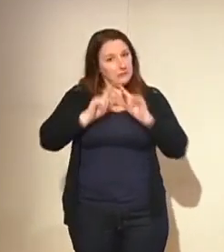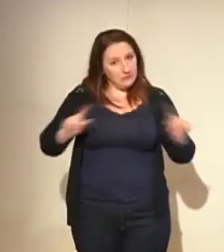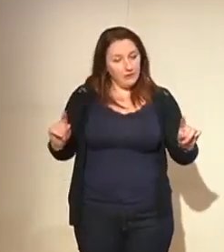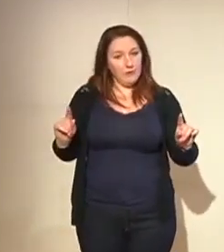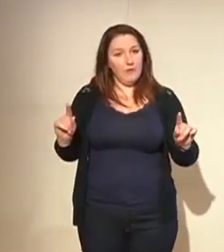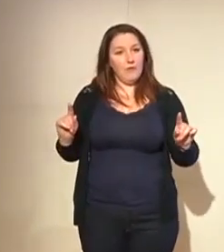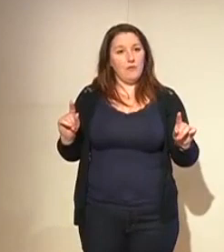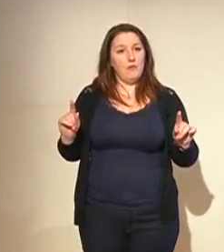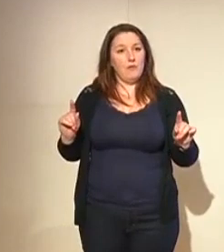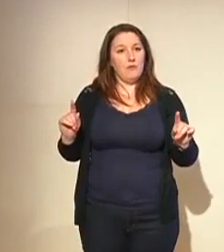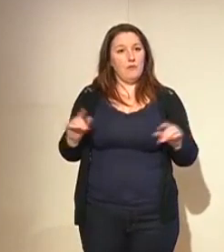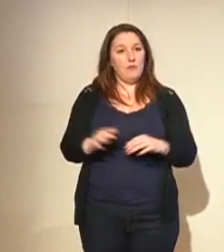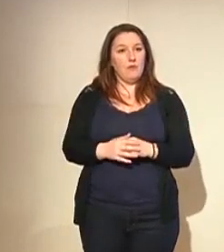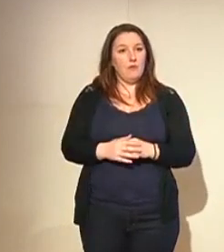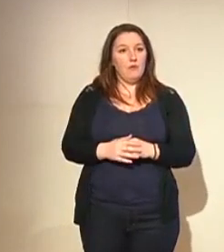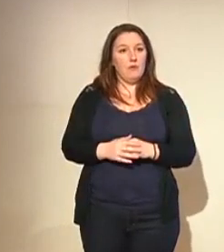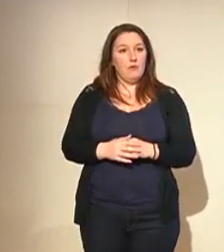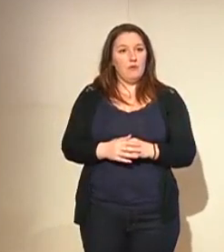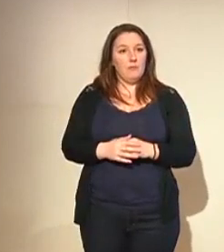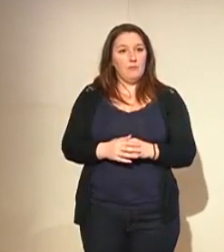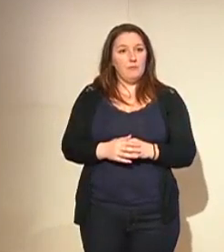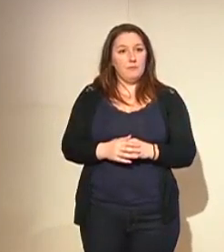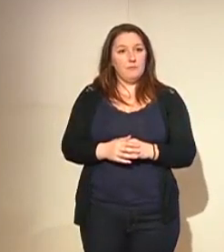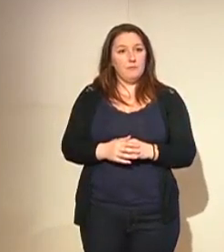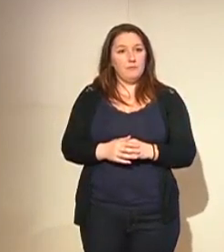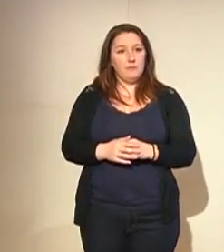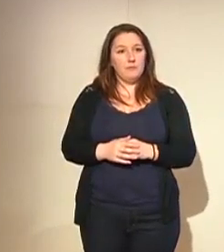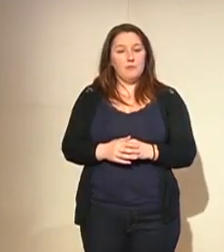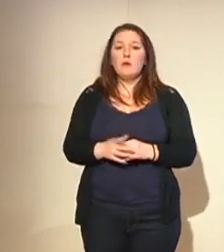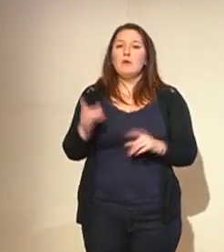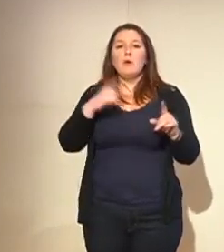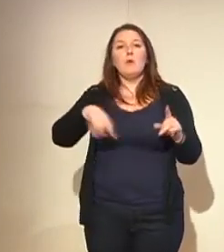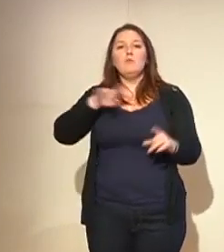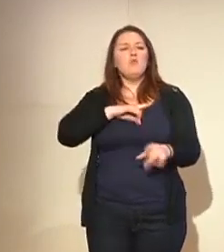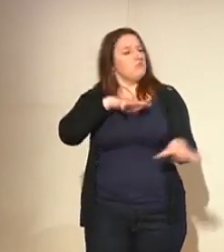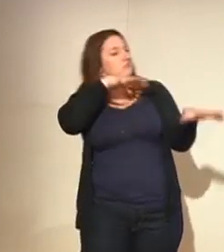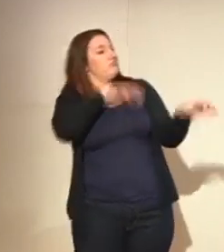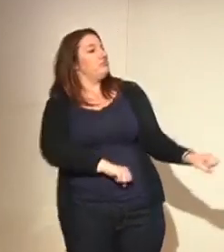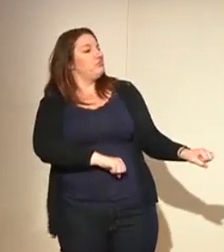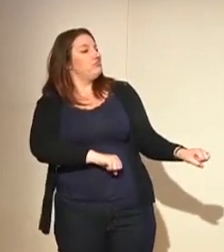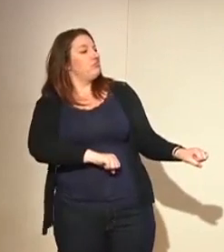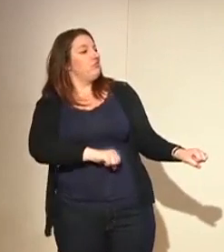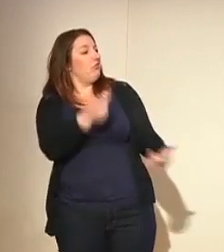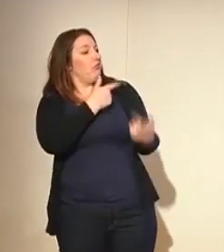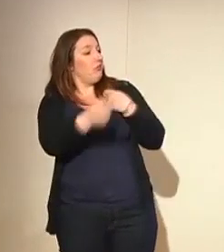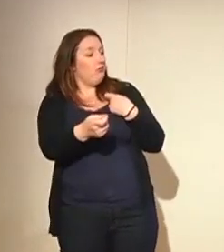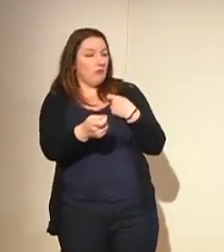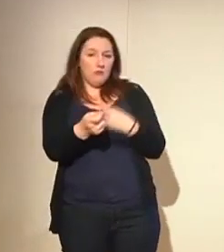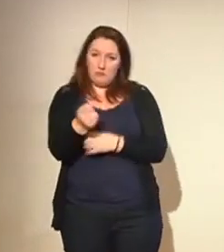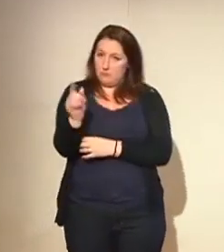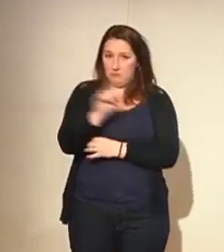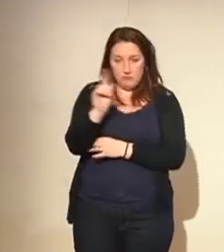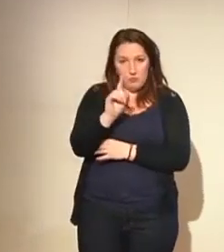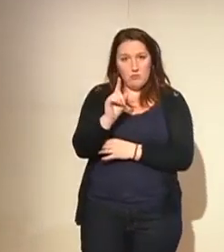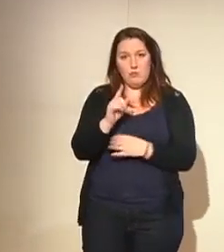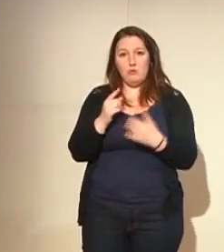pu être interprété comme une obstruction sans intérêt et d'un autre côté le souci